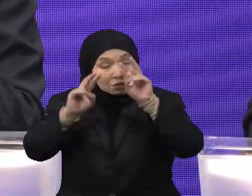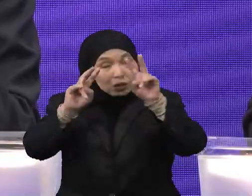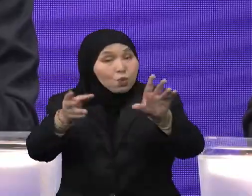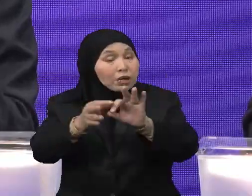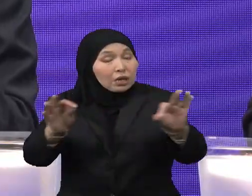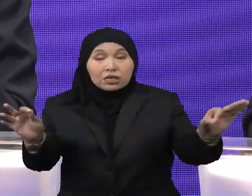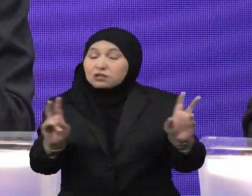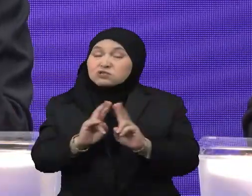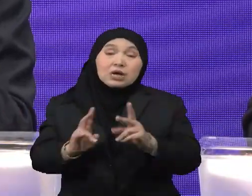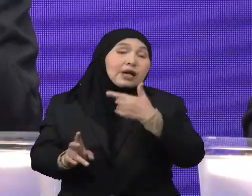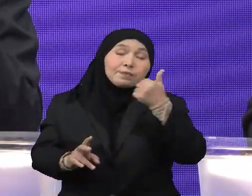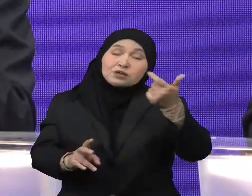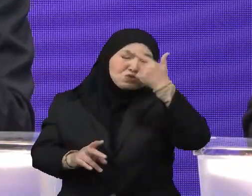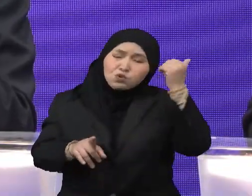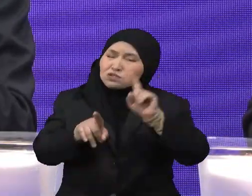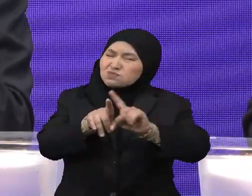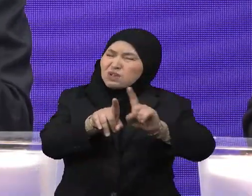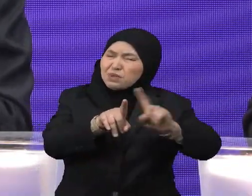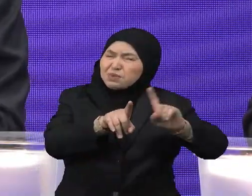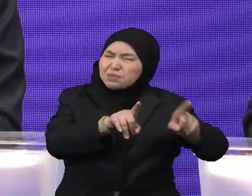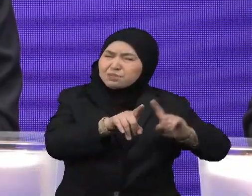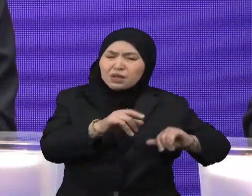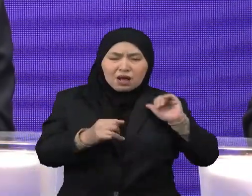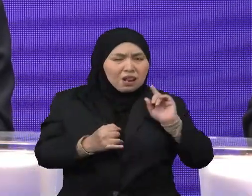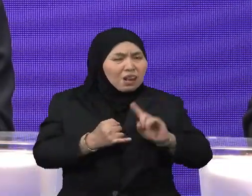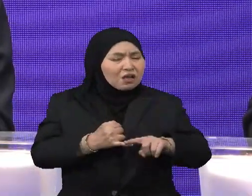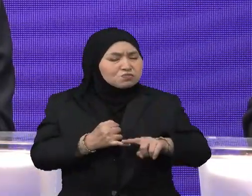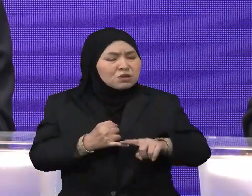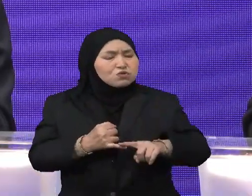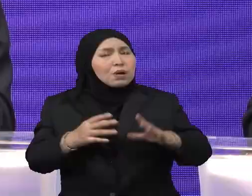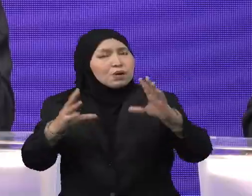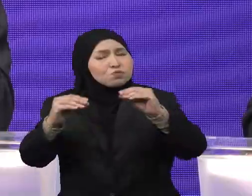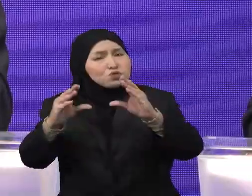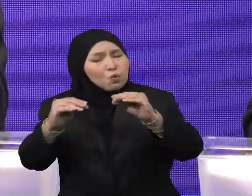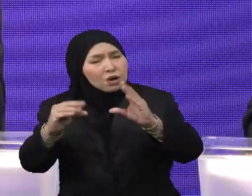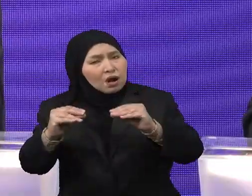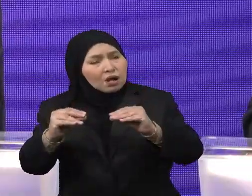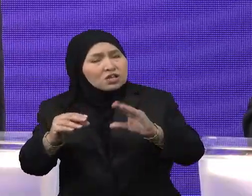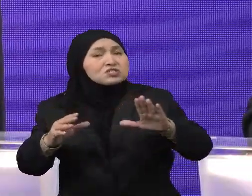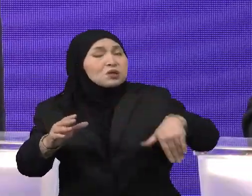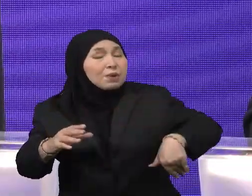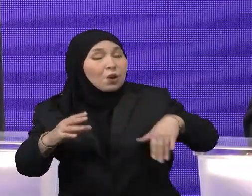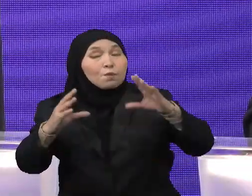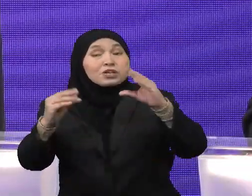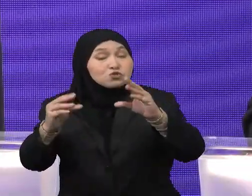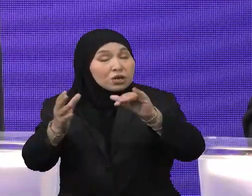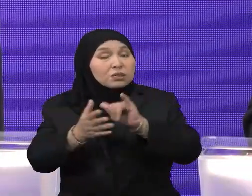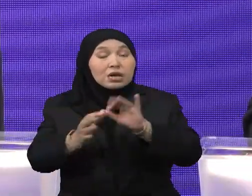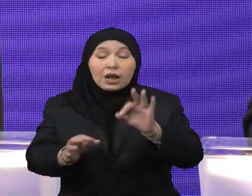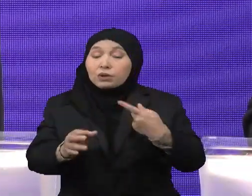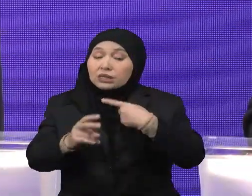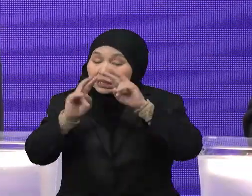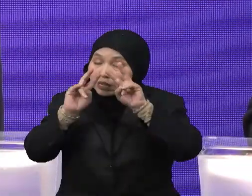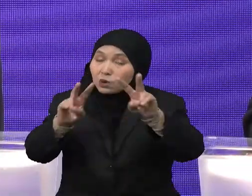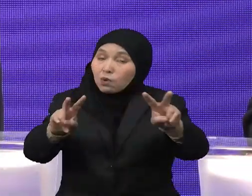ini sangat menarik masuk masuk kepada musyawarah sebelum musyawarah tuh kalau kita lihat contoh